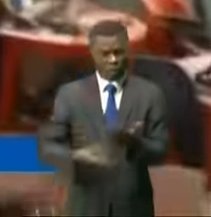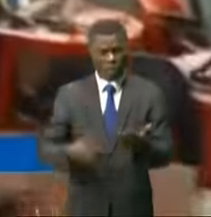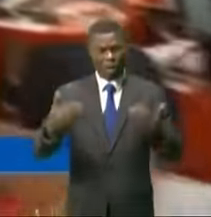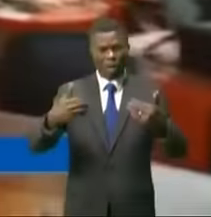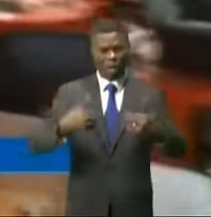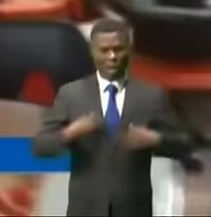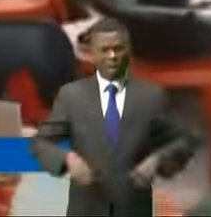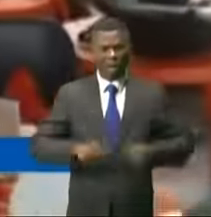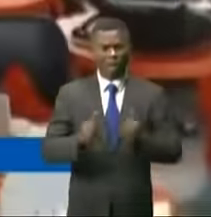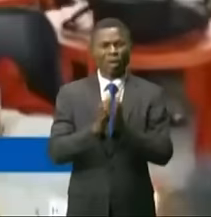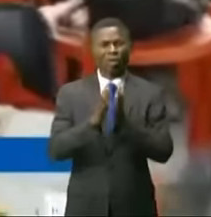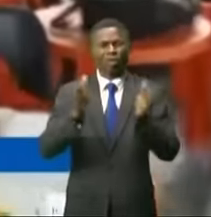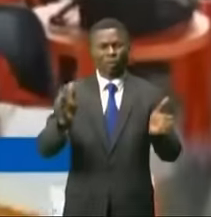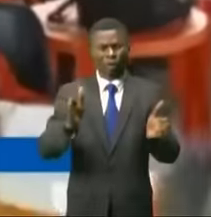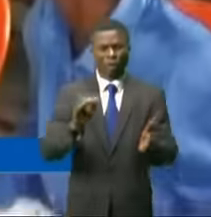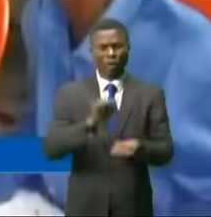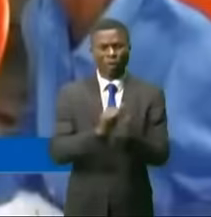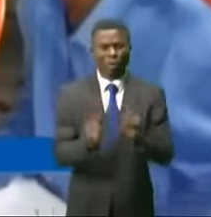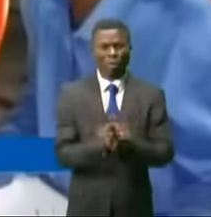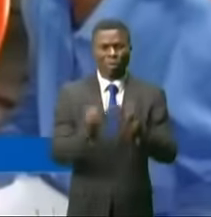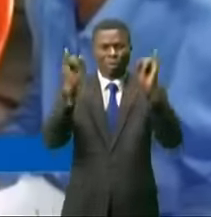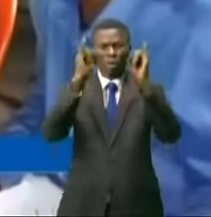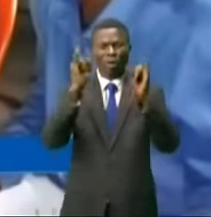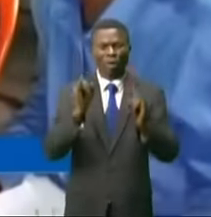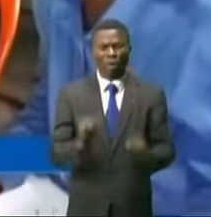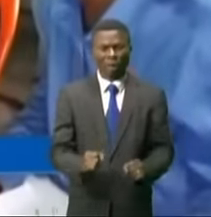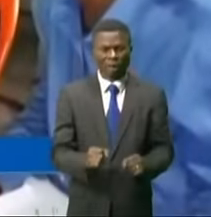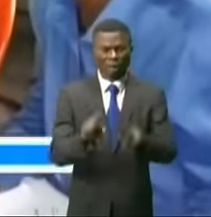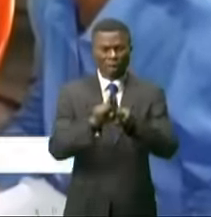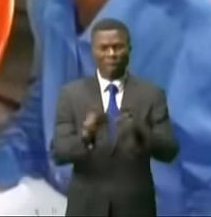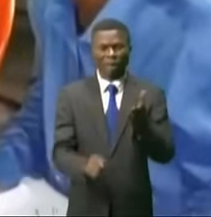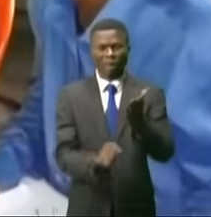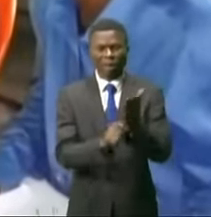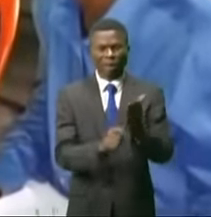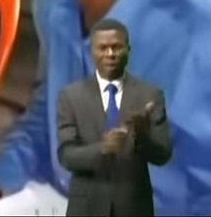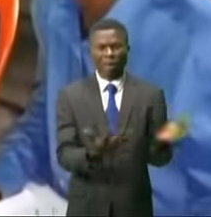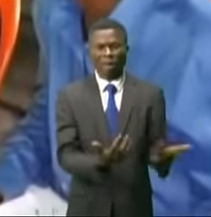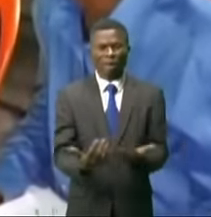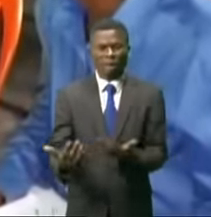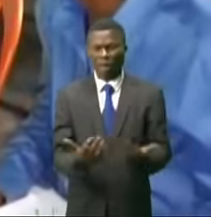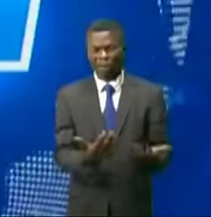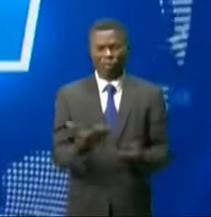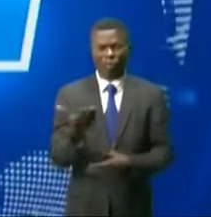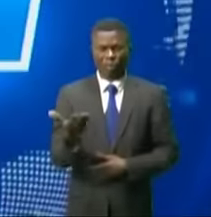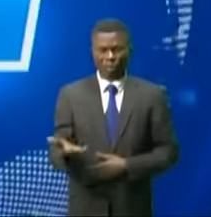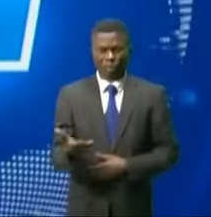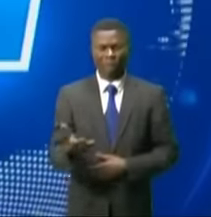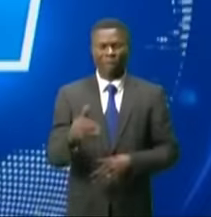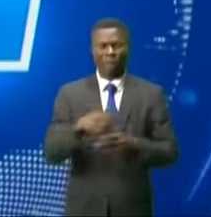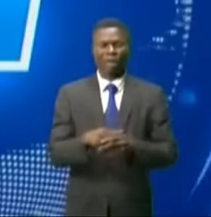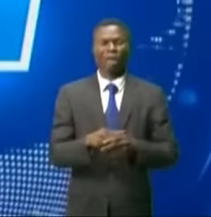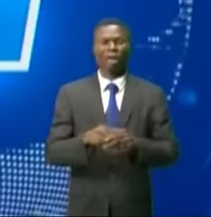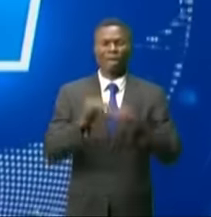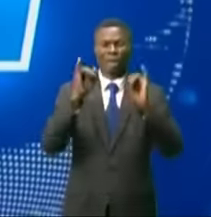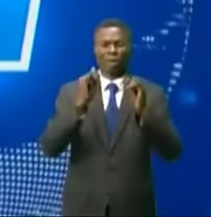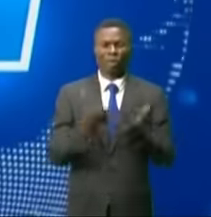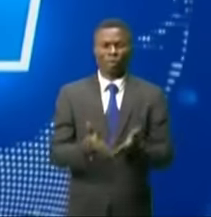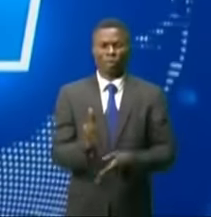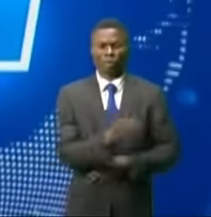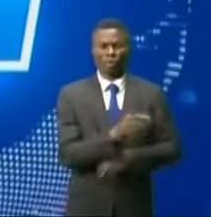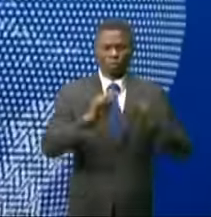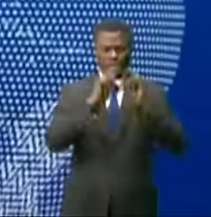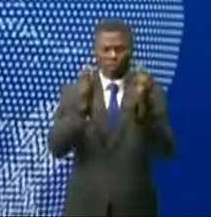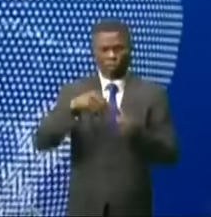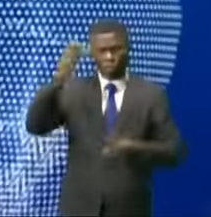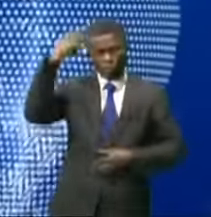une vue d'ensemble du domaine informatique et des technologies de l'information et de la communication. La plateforme